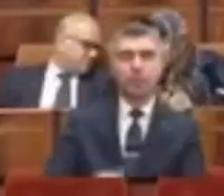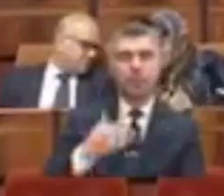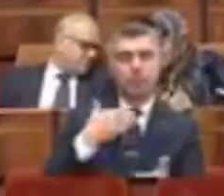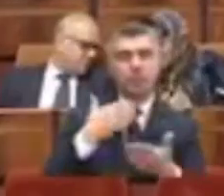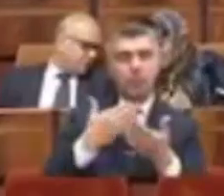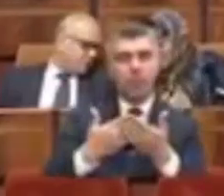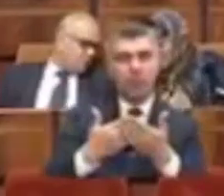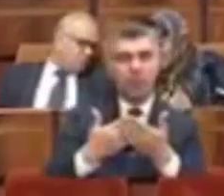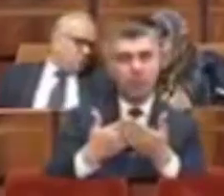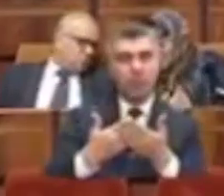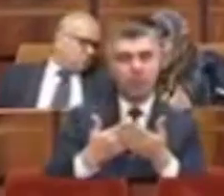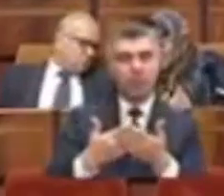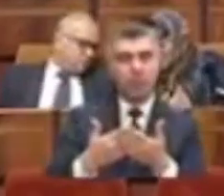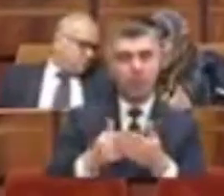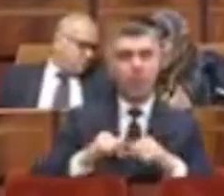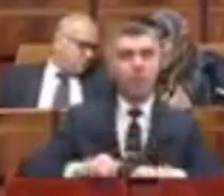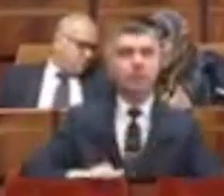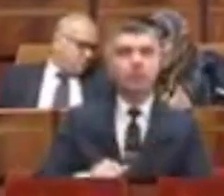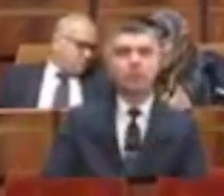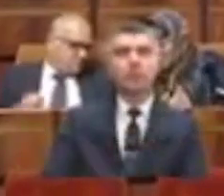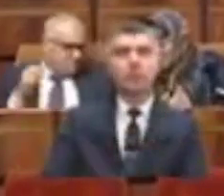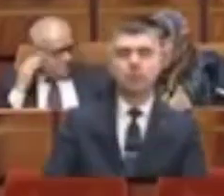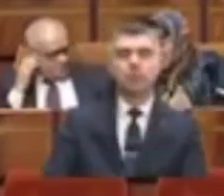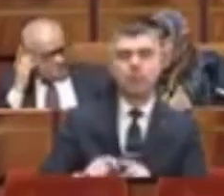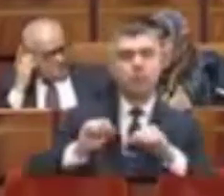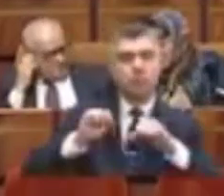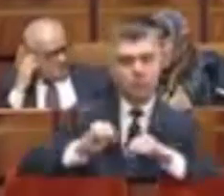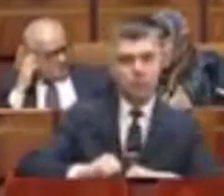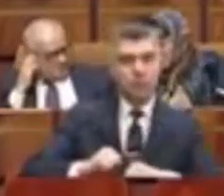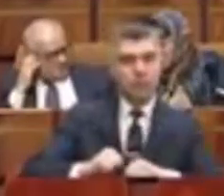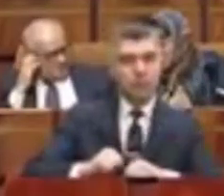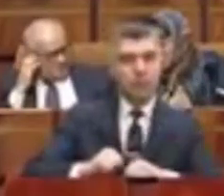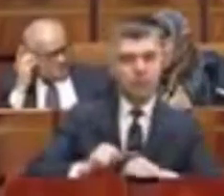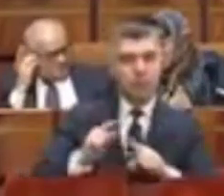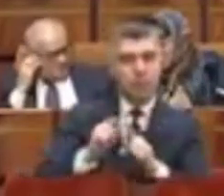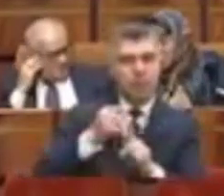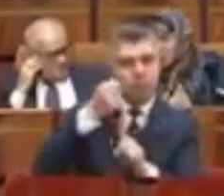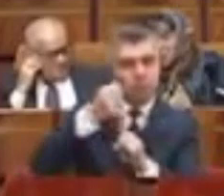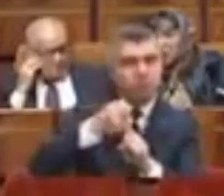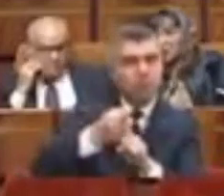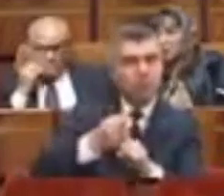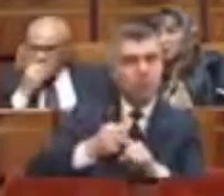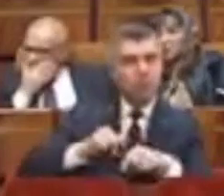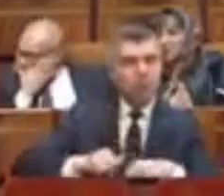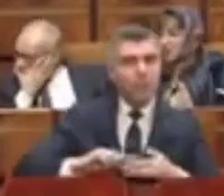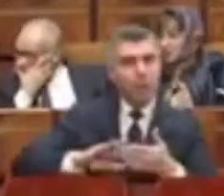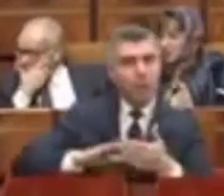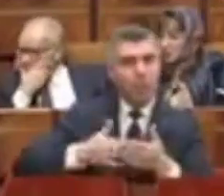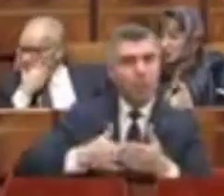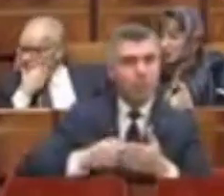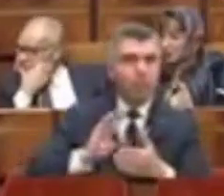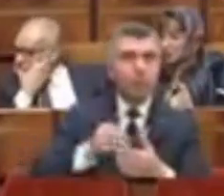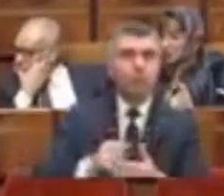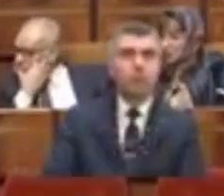شكرا سيد الوزير، نحن نتمم المجهودات الجبارة اللي تقوم بها في هذا القطاع،